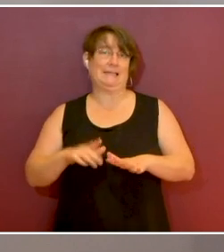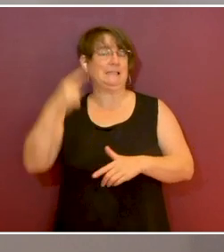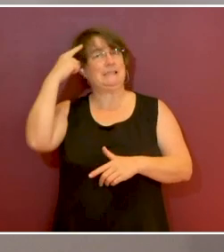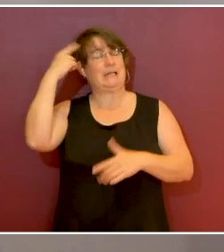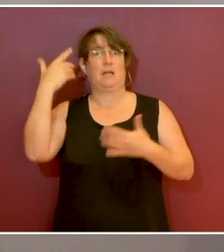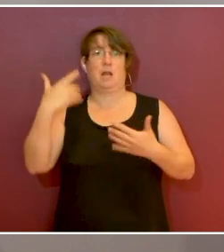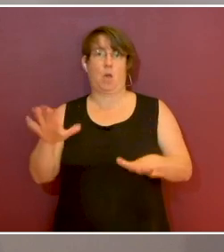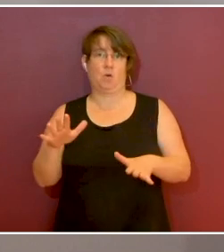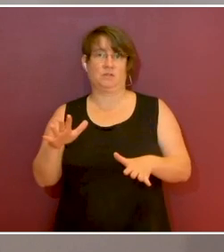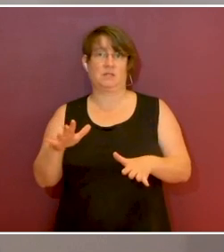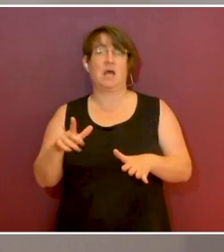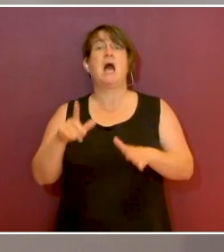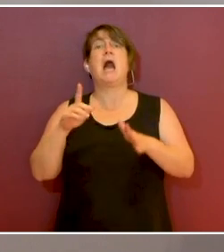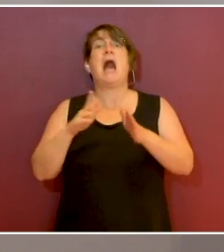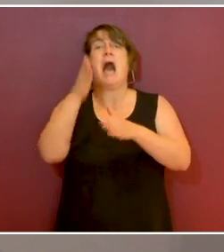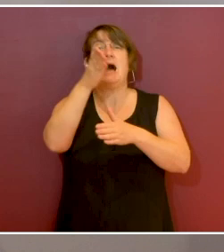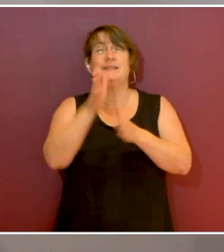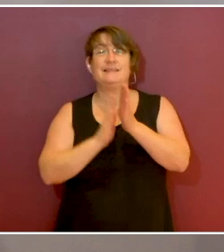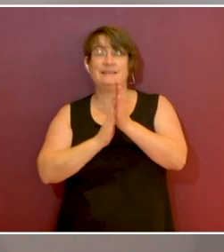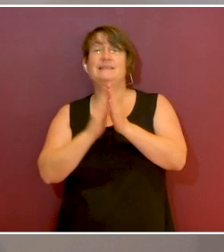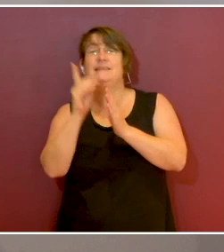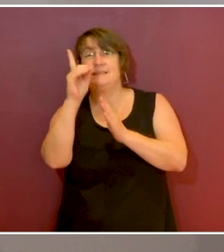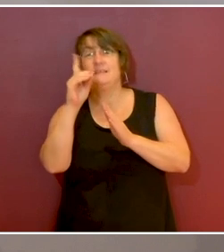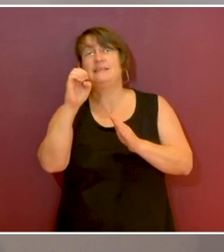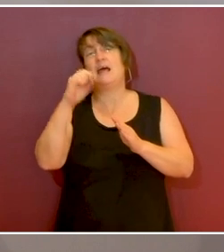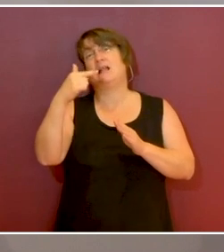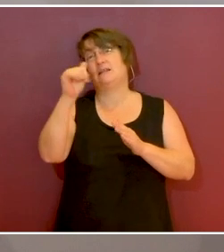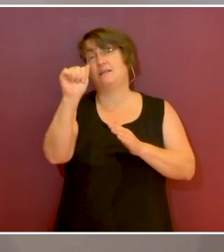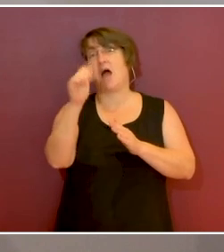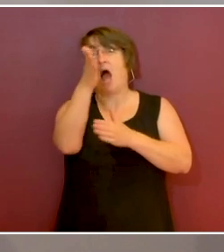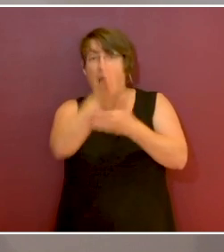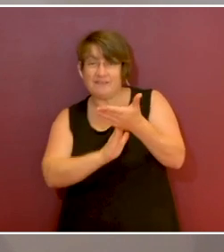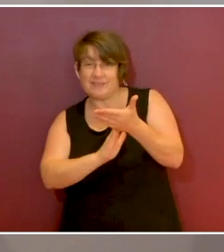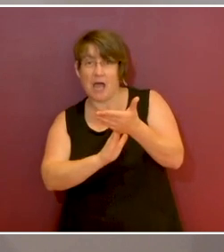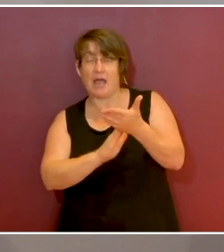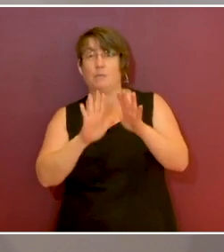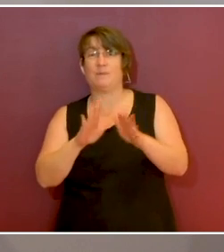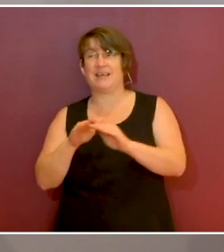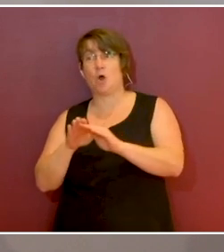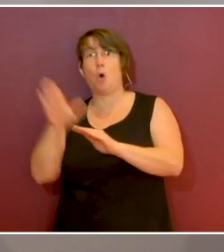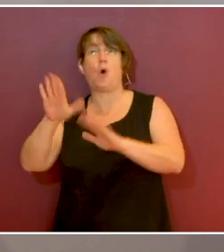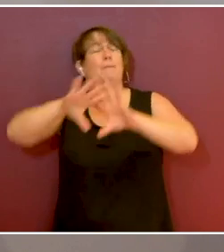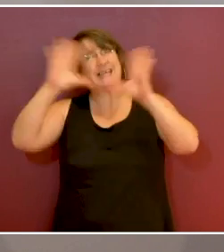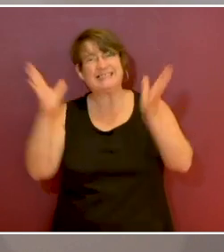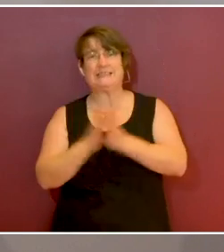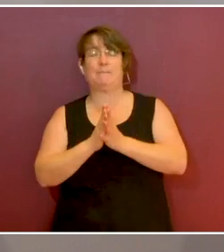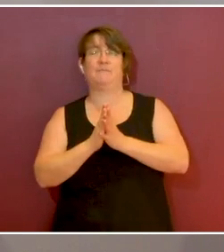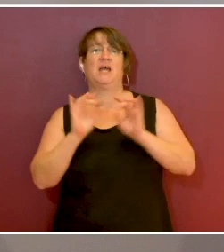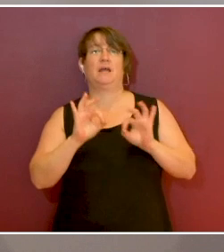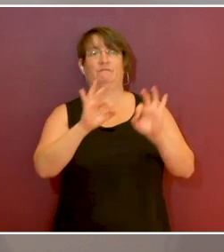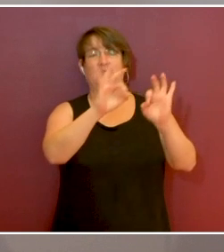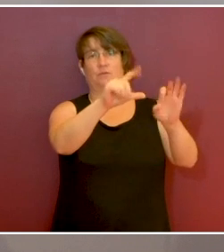zwar einen hohen Anteil Delta, aber wir haben extrem wenig Infektionen immer noch. Und ich denke, man sollte diese Frage, die Sie